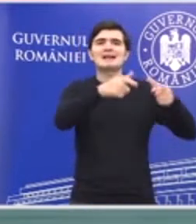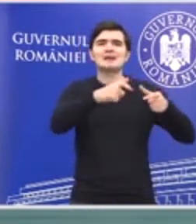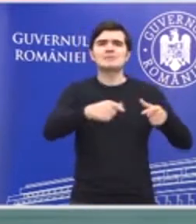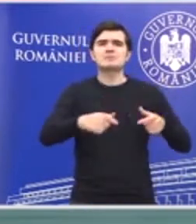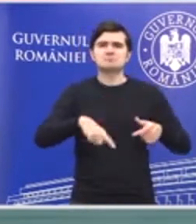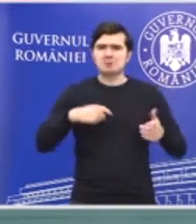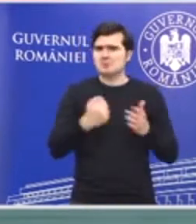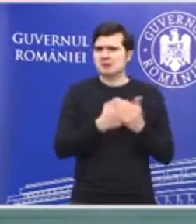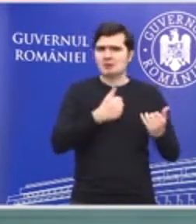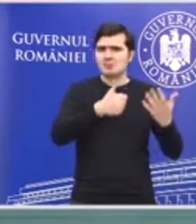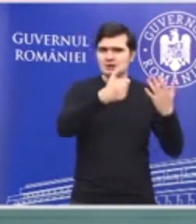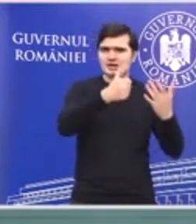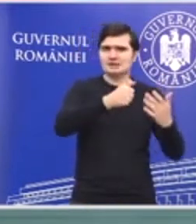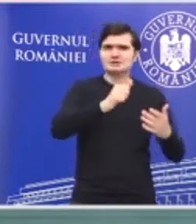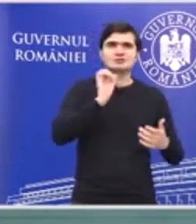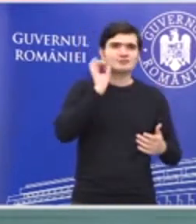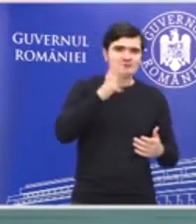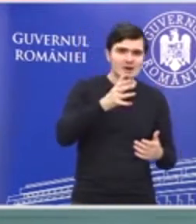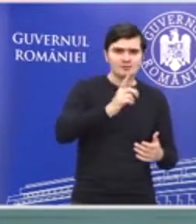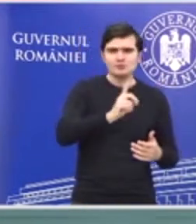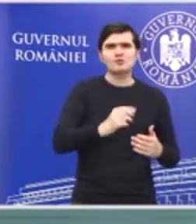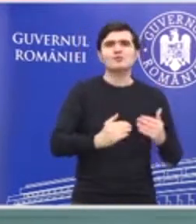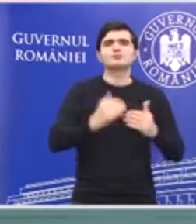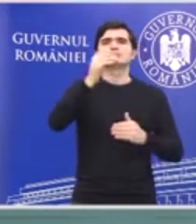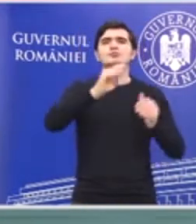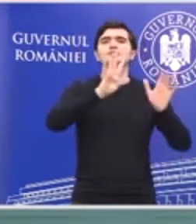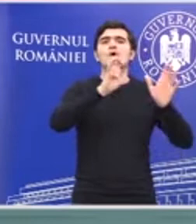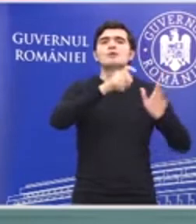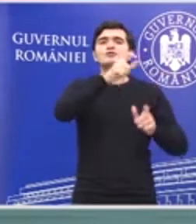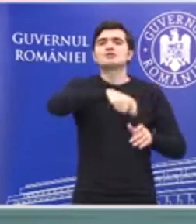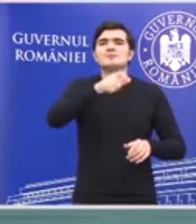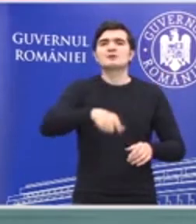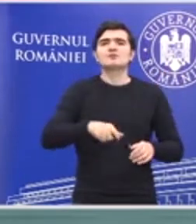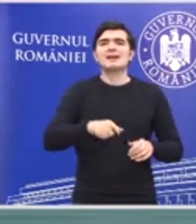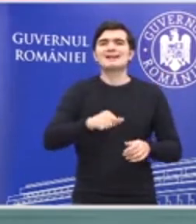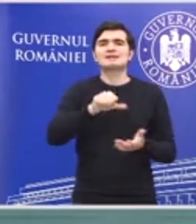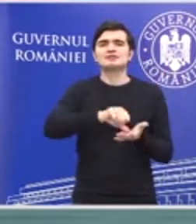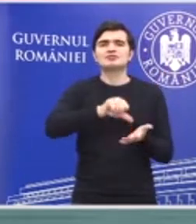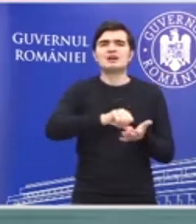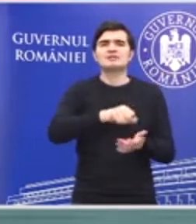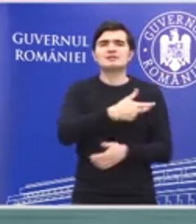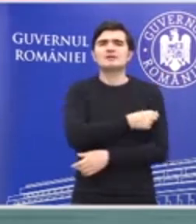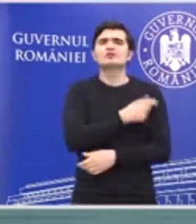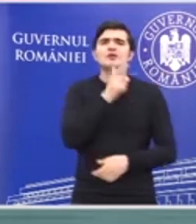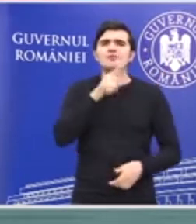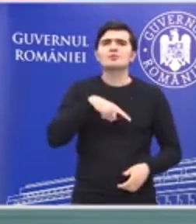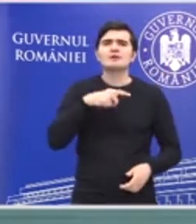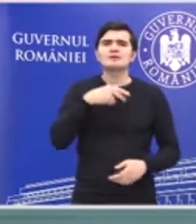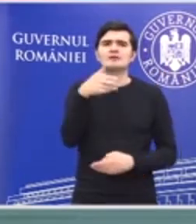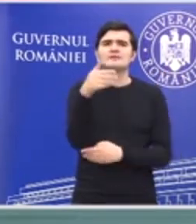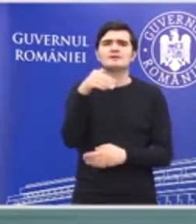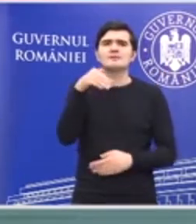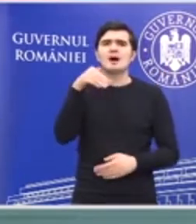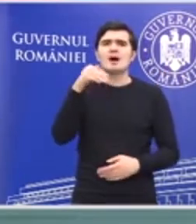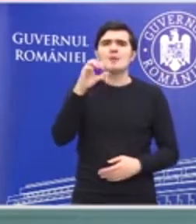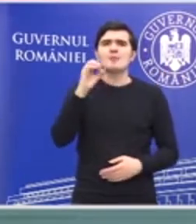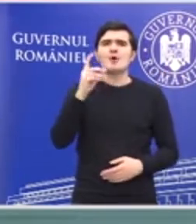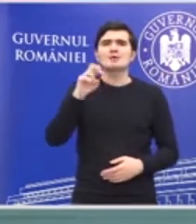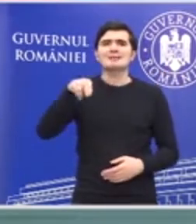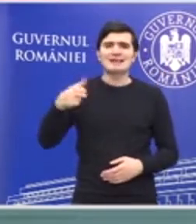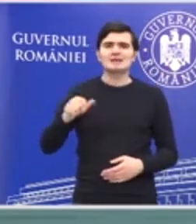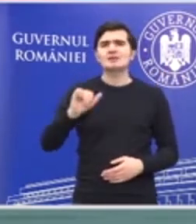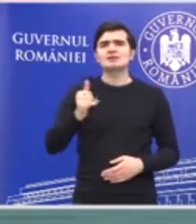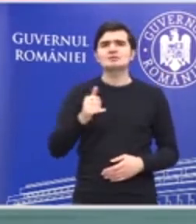de persoane la 90 de persoane în centrele de vaccinare unde se distribuie vaccin de la compania Moderna,